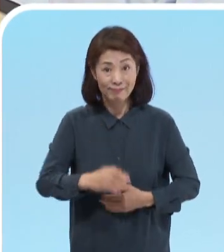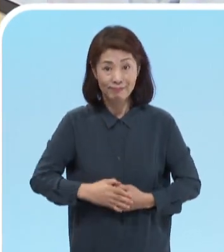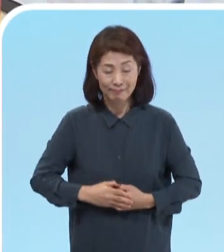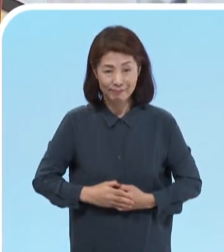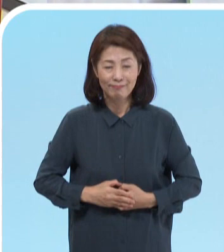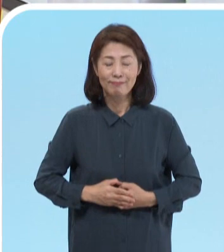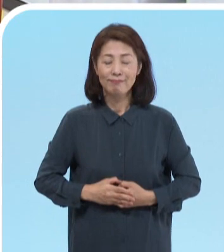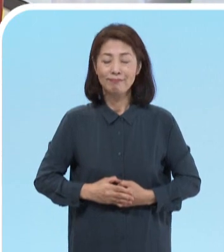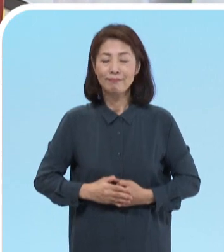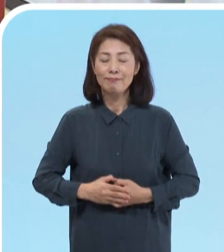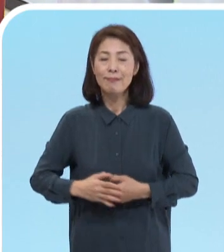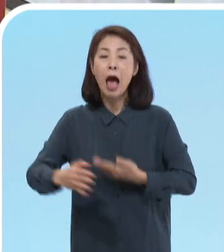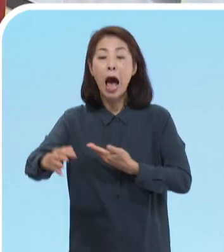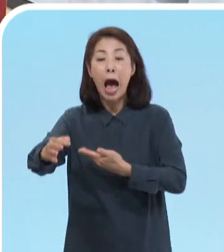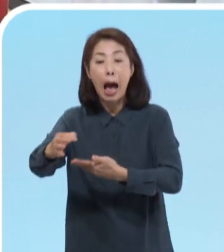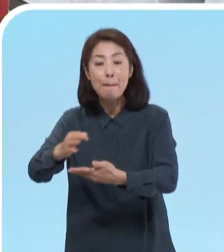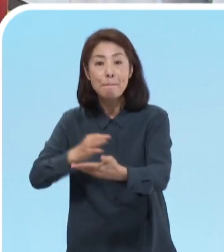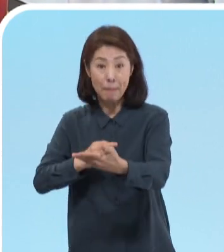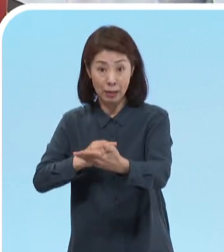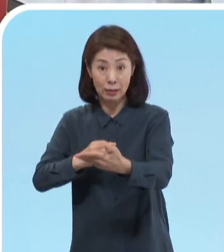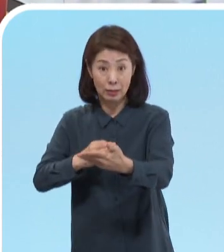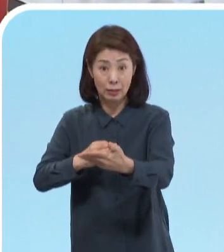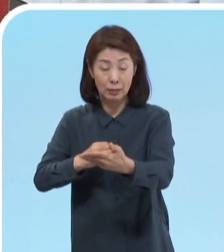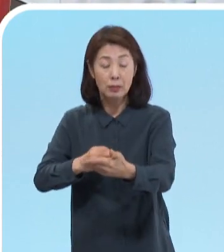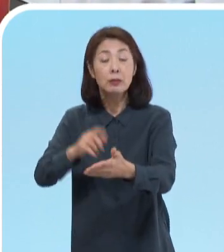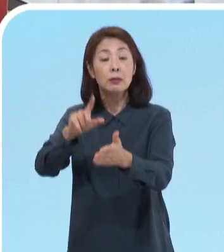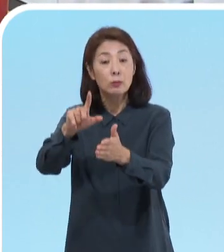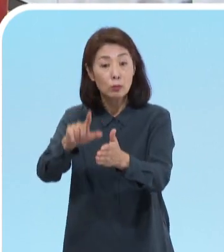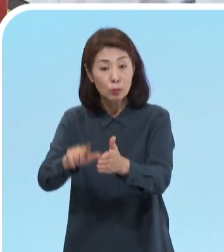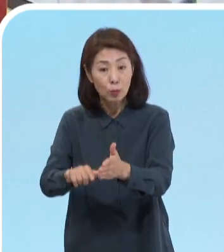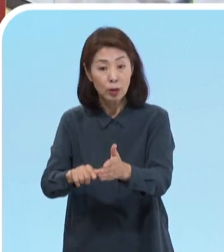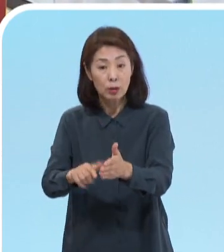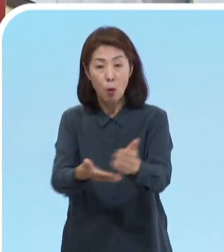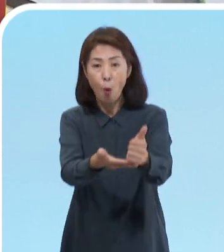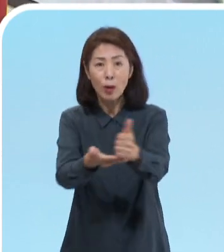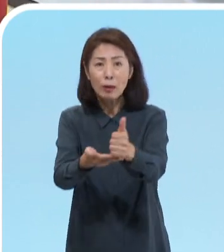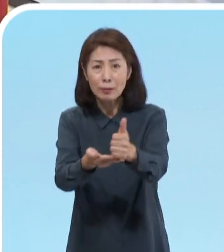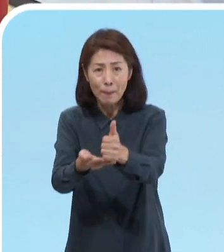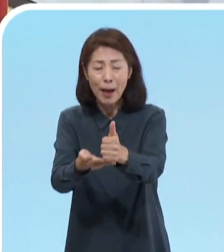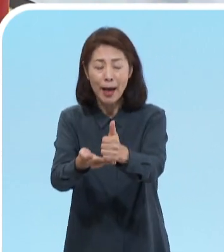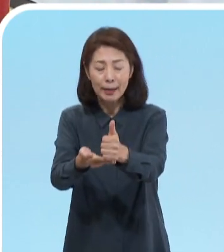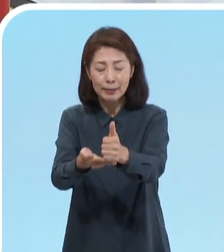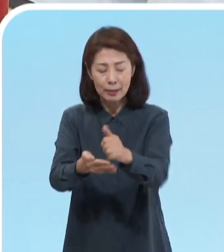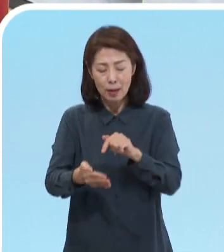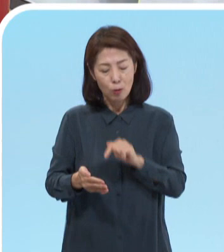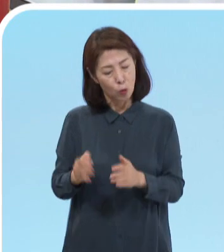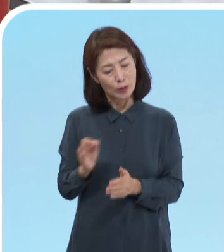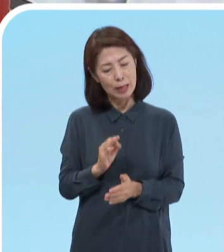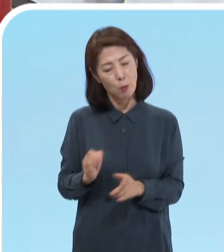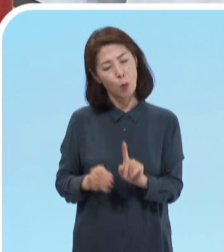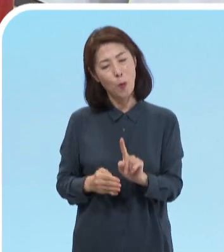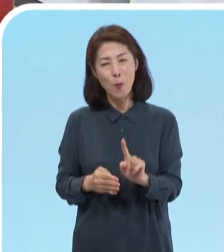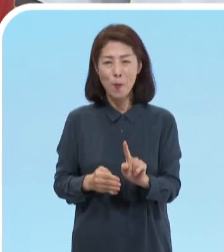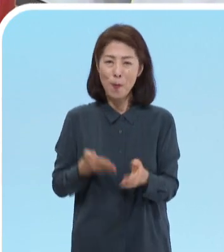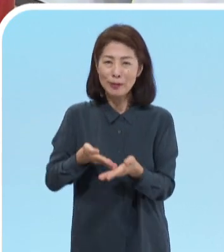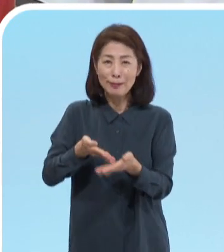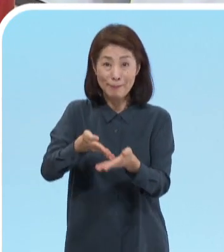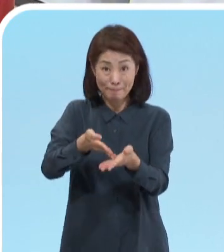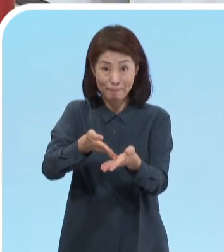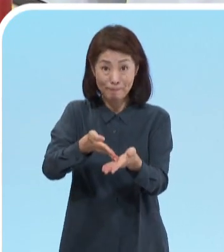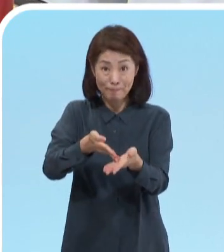ですか？ こう販売実習で行った時に、全く知らない人の目の前で商品の説明と